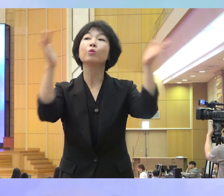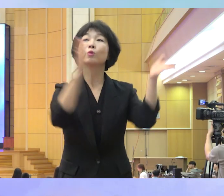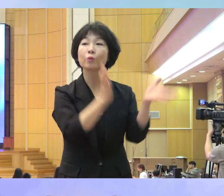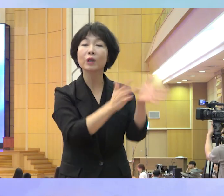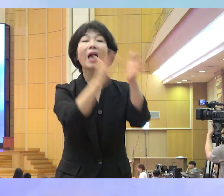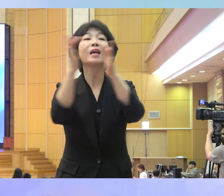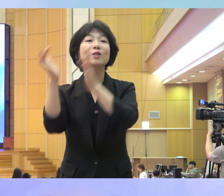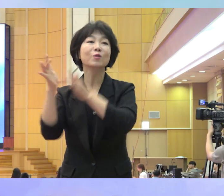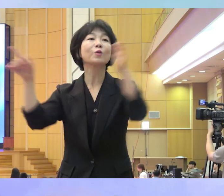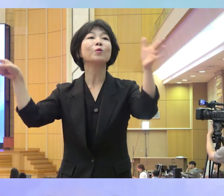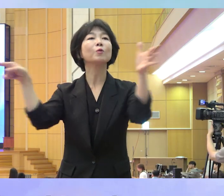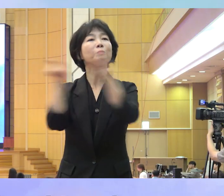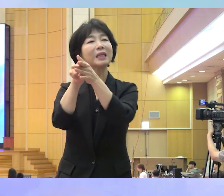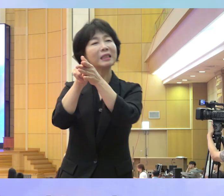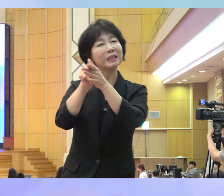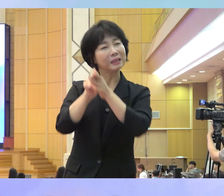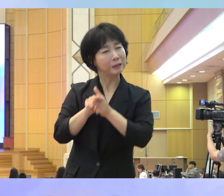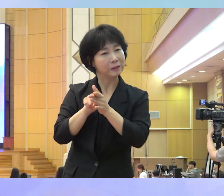예수